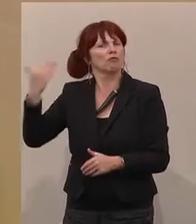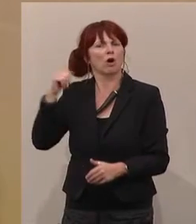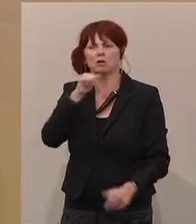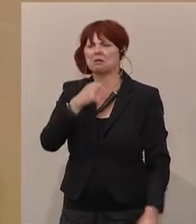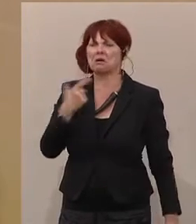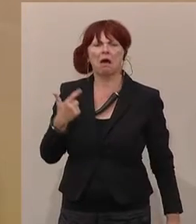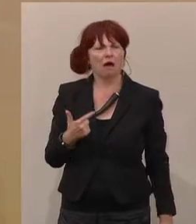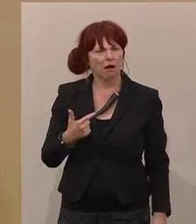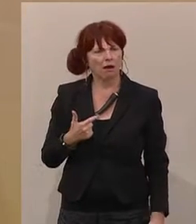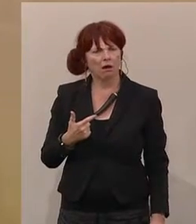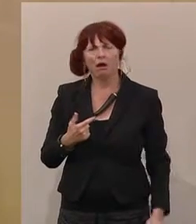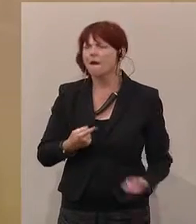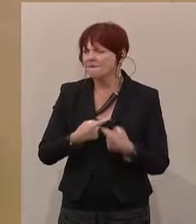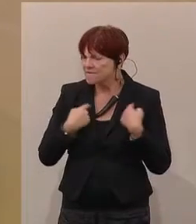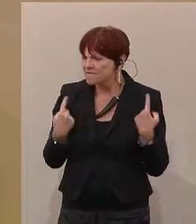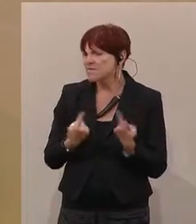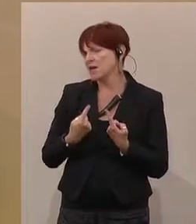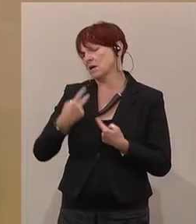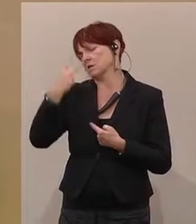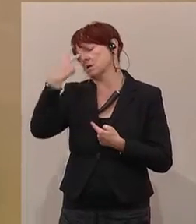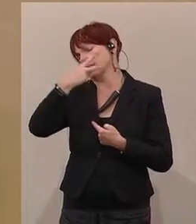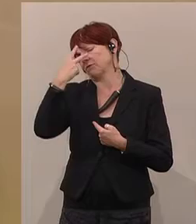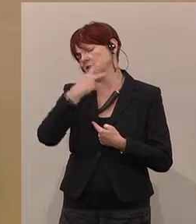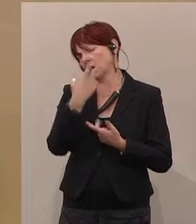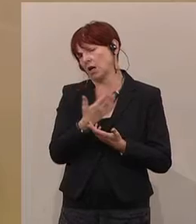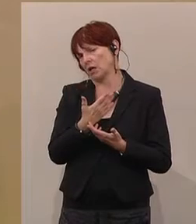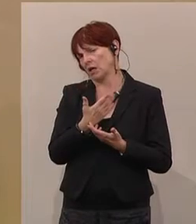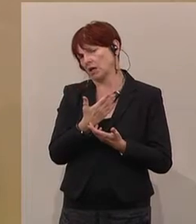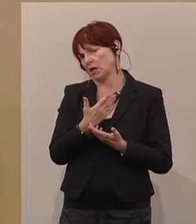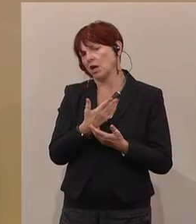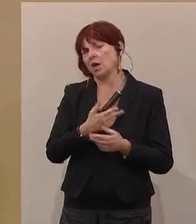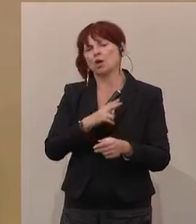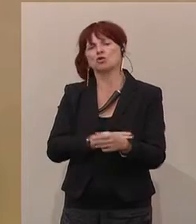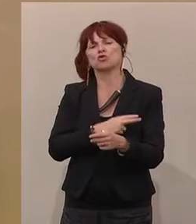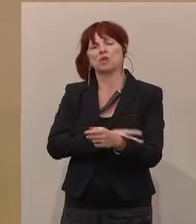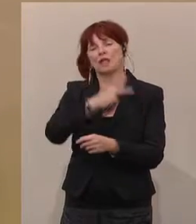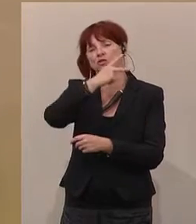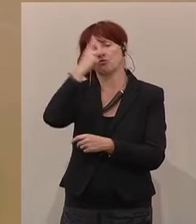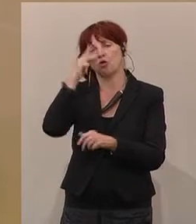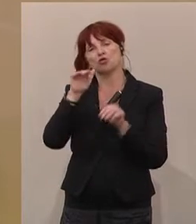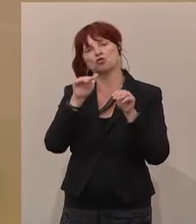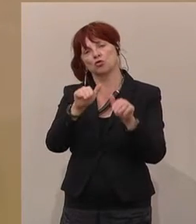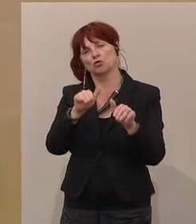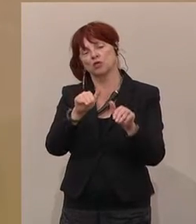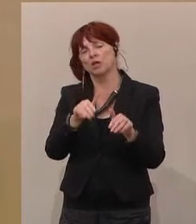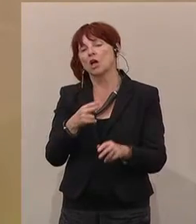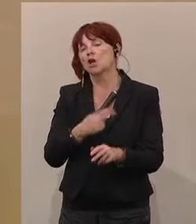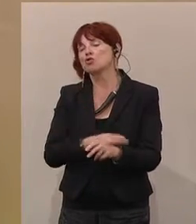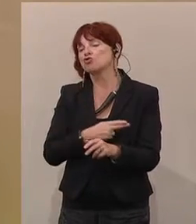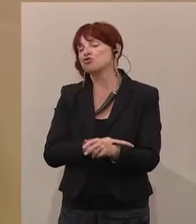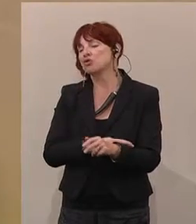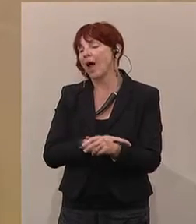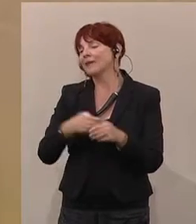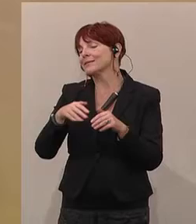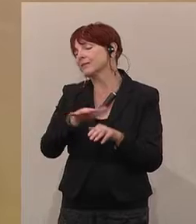wir aber sicher. Eine Selbstverständlichkeit, den Schutz des Staatsvolkes, des Staatsgebietes und der Staatsgrenzen. Und wenn wir die